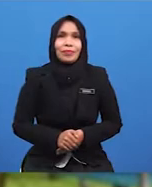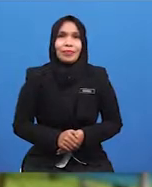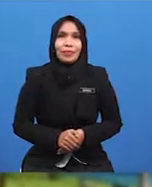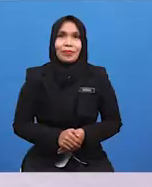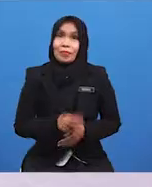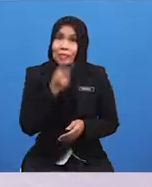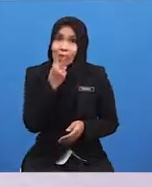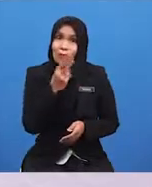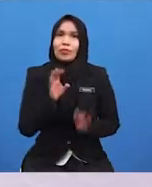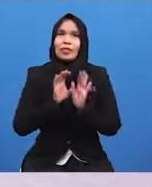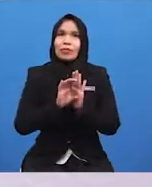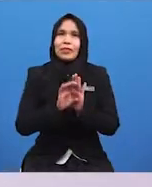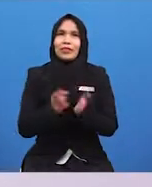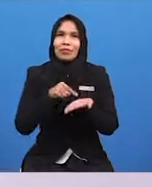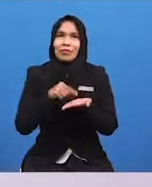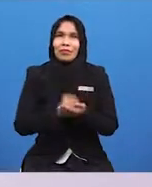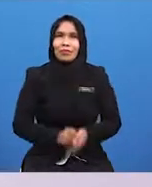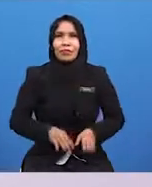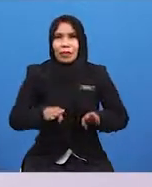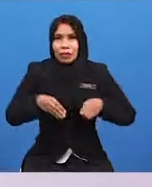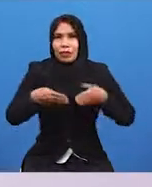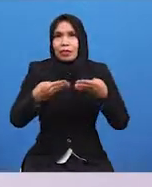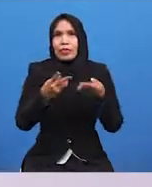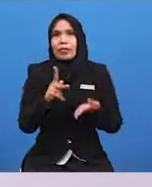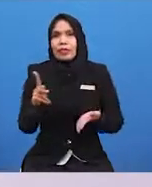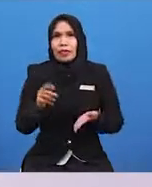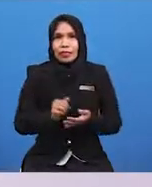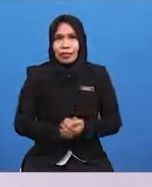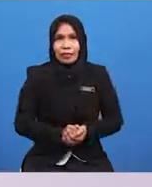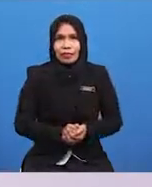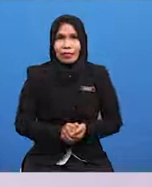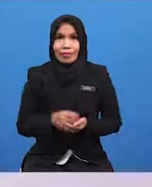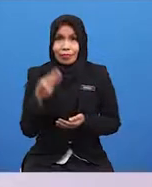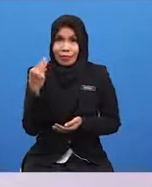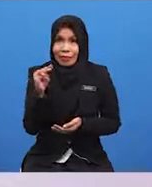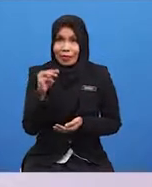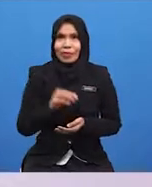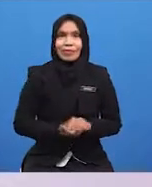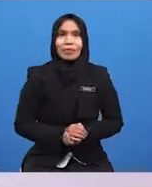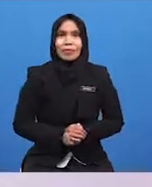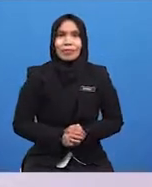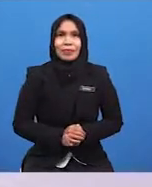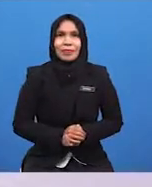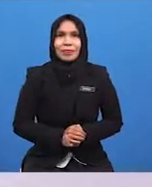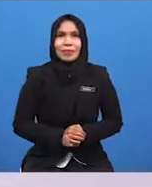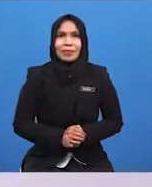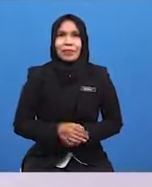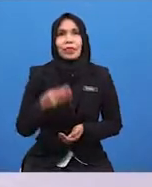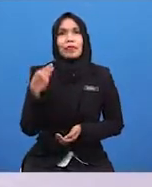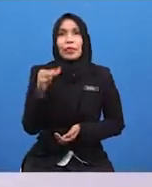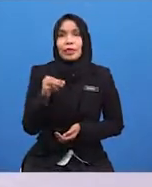gambar ini pula Bagaimanakah kelihatan biker mereka